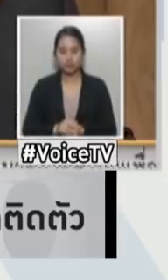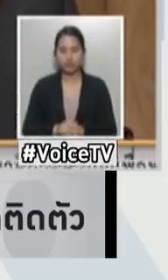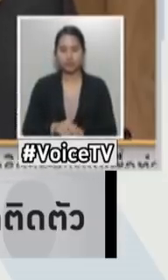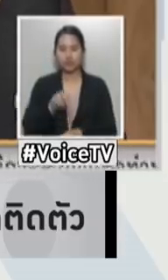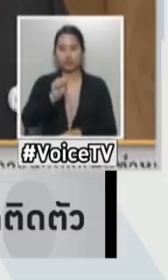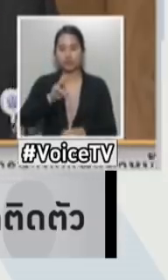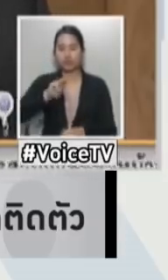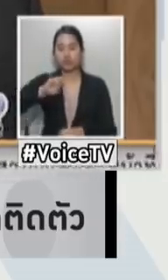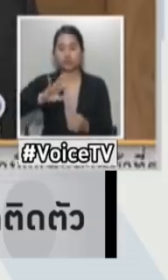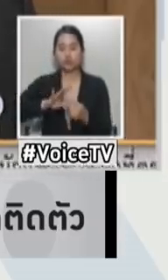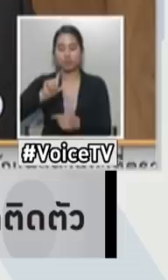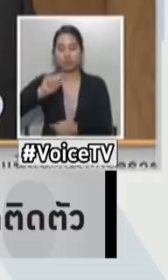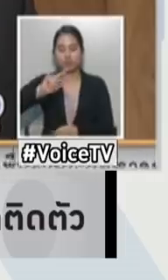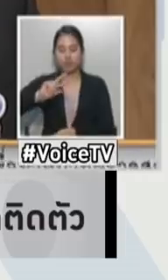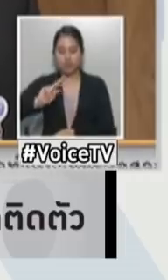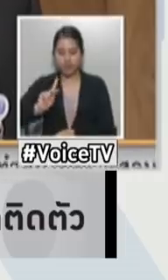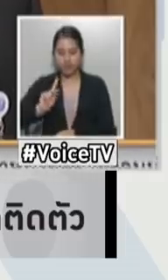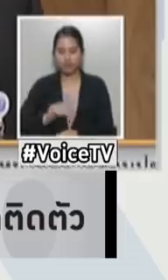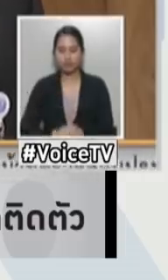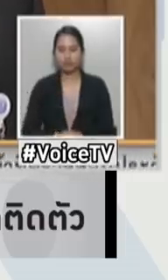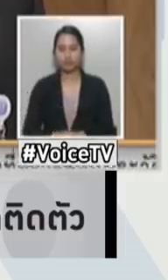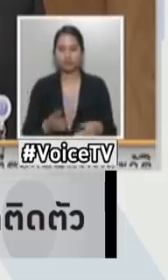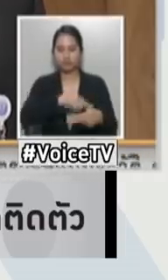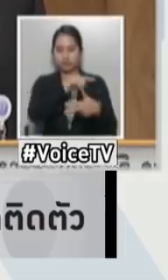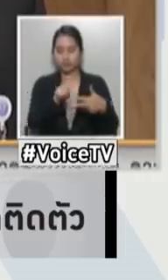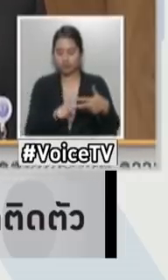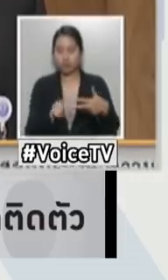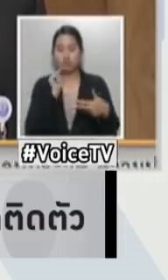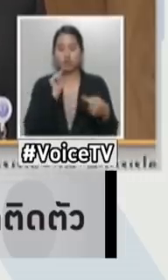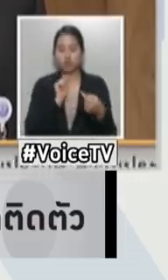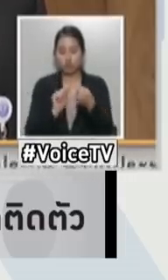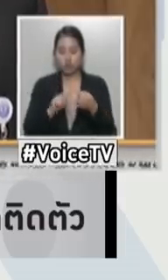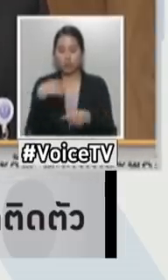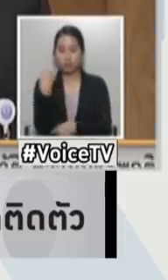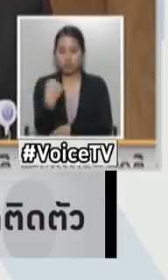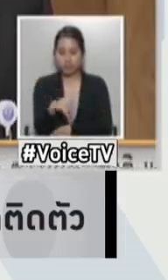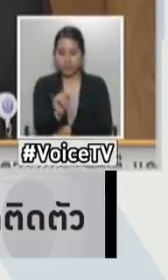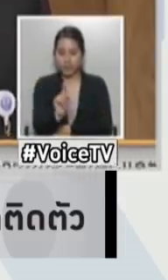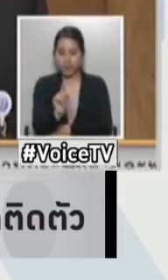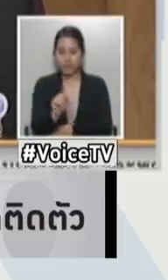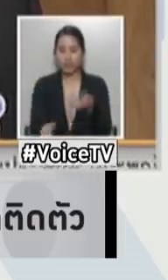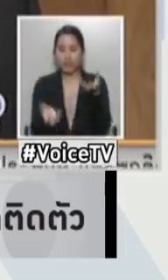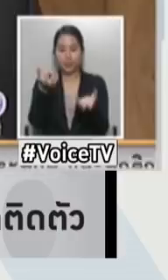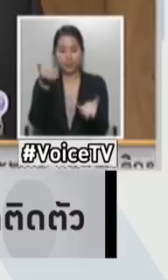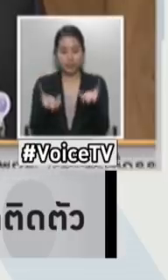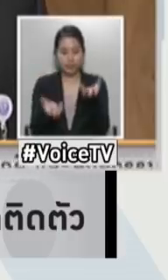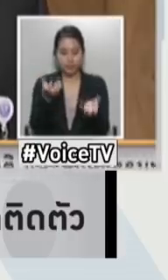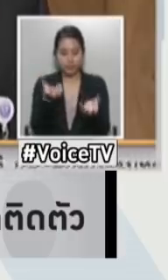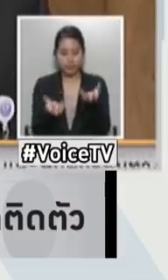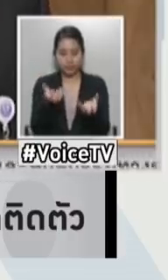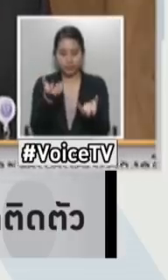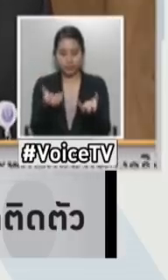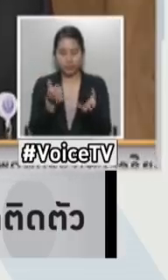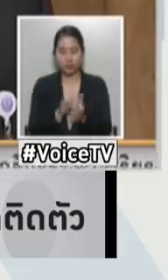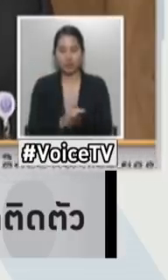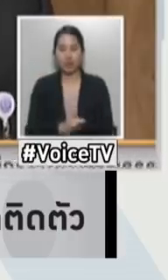แค่นั้นละจบคือแค่นั้นละจบแค่นั้นเองแล้วทำไมถึงต้องคล้ายๆกับว่าปลดปัดป้องไปแบบคล้ายๆว่าโดยที่